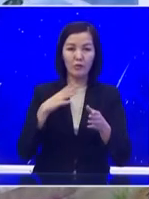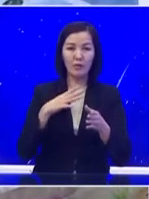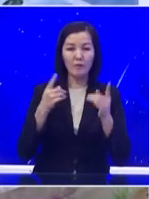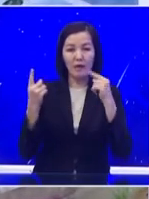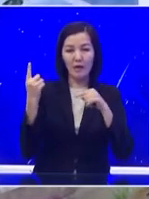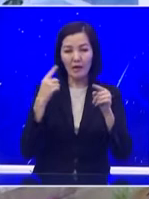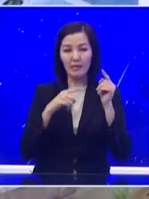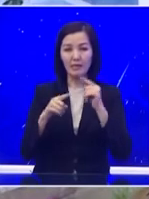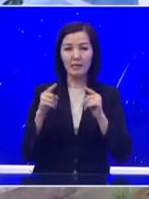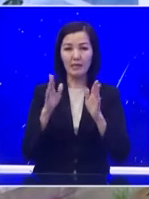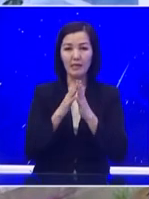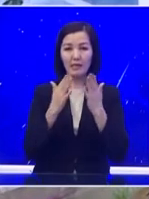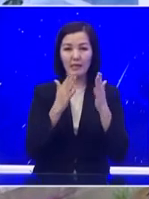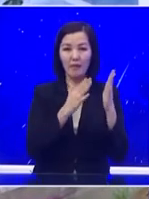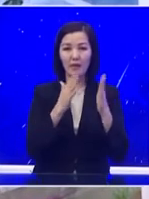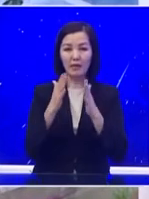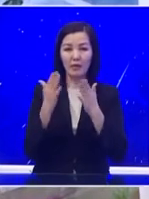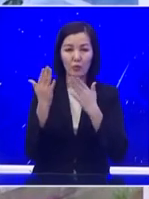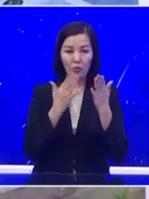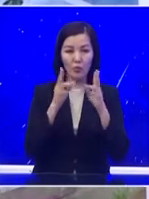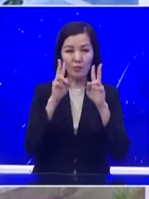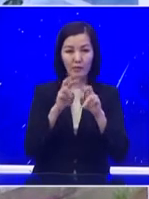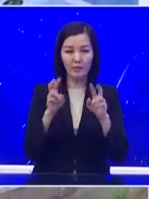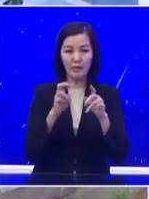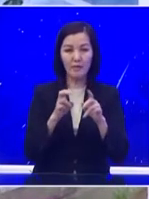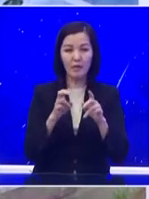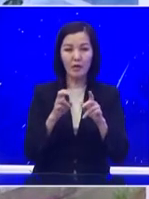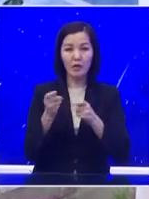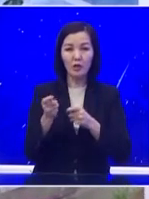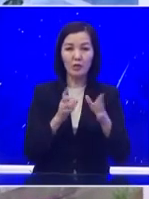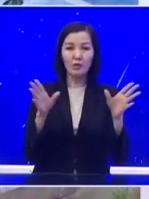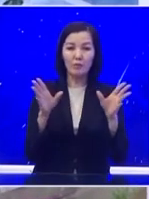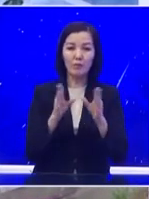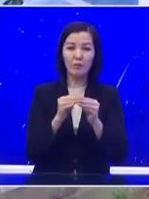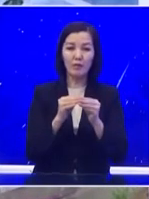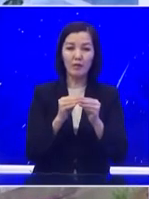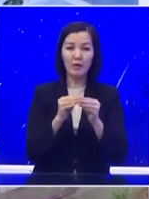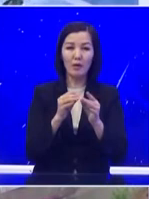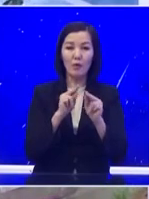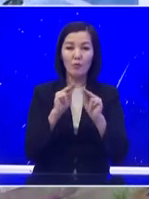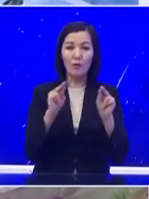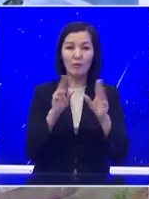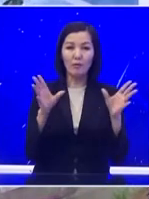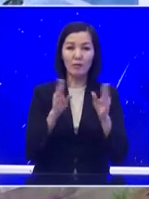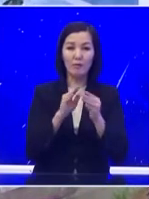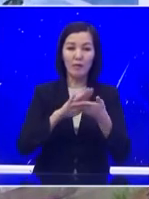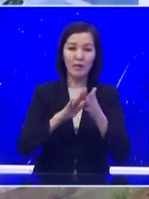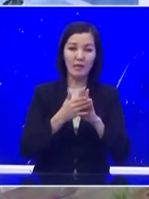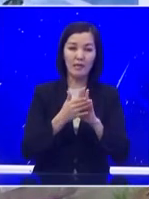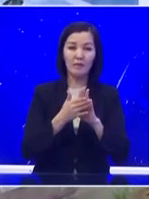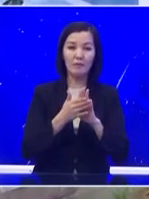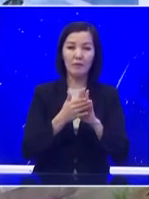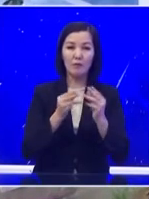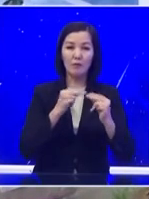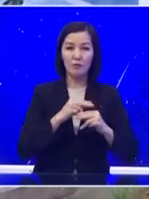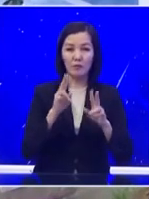аңыздарды, кітапханалардан аңыздар зерттеліп, өзімнің ғылыми жетекшіммен әңгімелесіп, әдебиет мұғалімдерімен әңгімелесіп, сөйлесіп осы